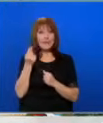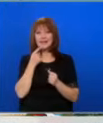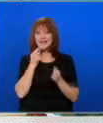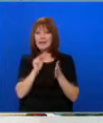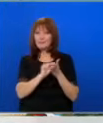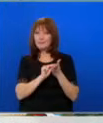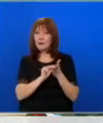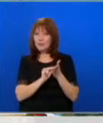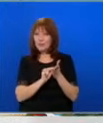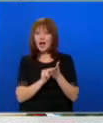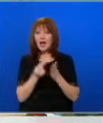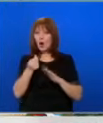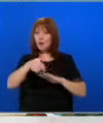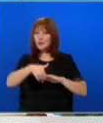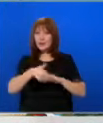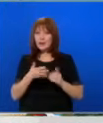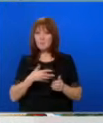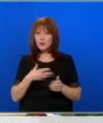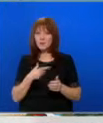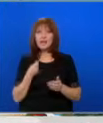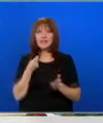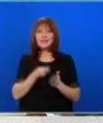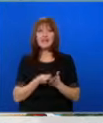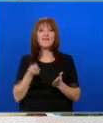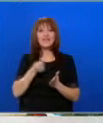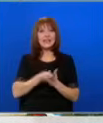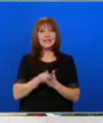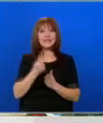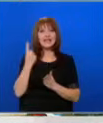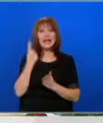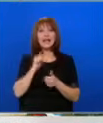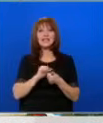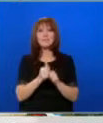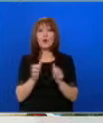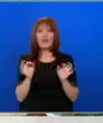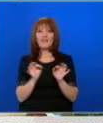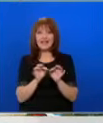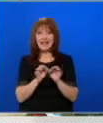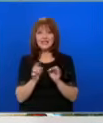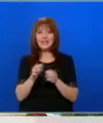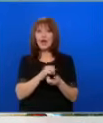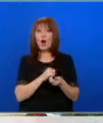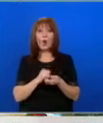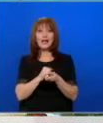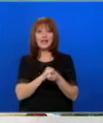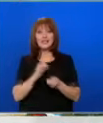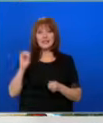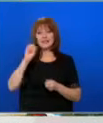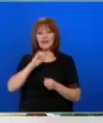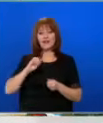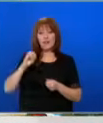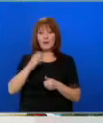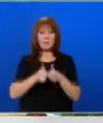белязани. Рушветът бил поискан, за да се осигури финансиране на една от спортните федерации за организирането на Европейското първенство у